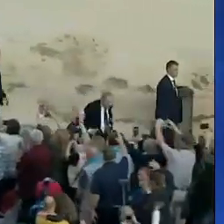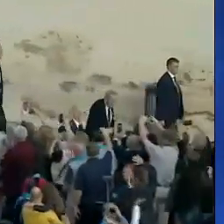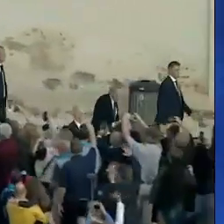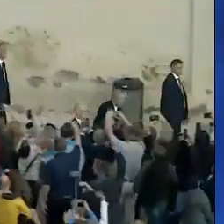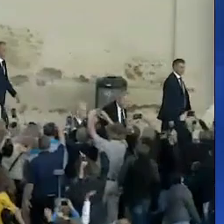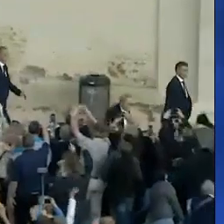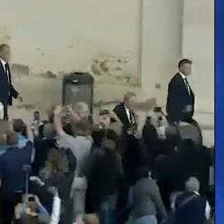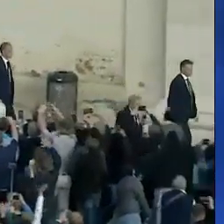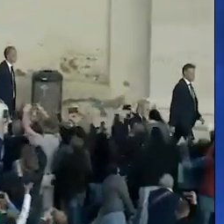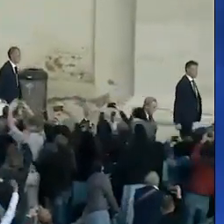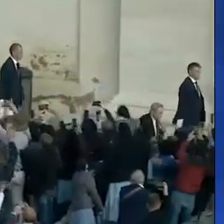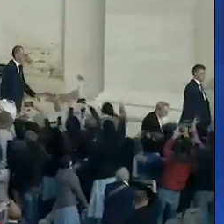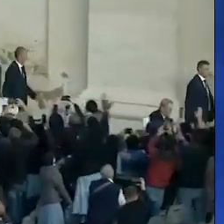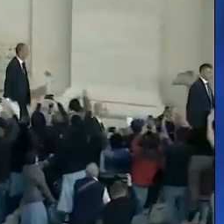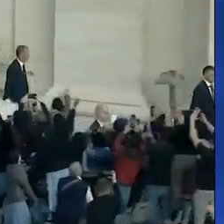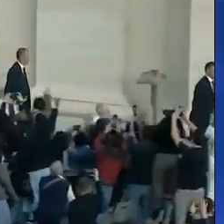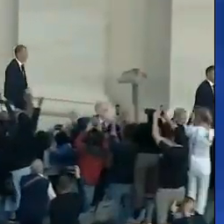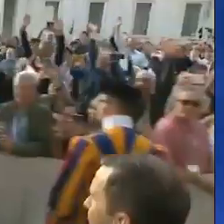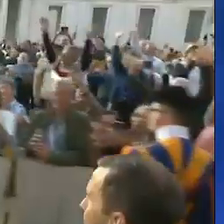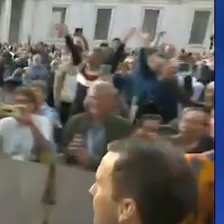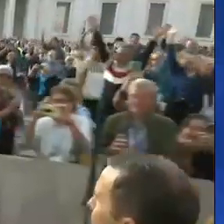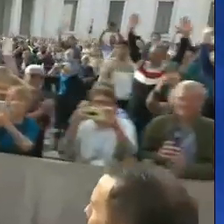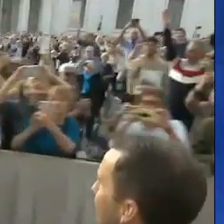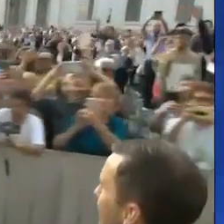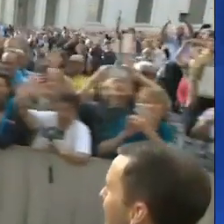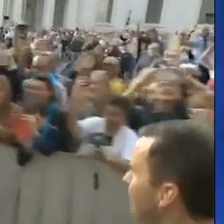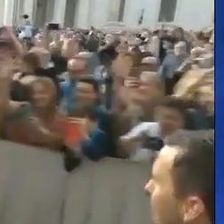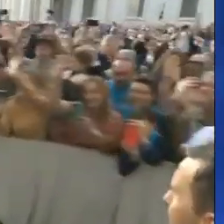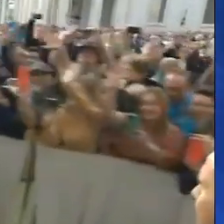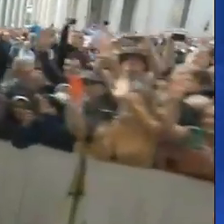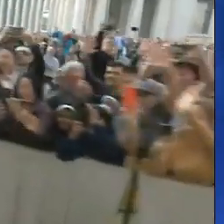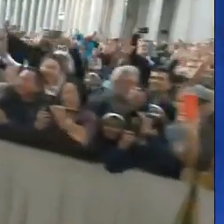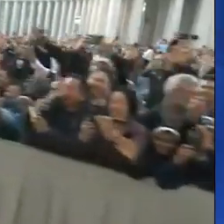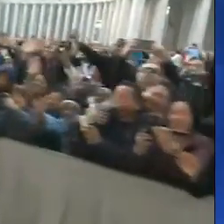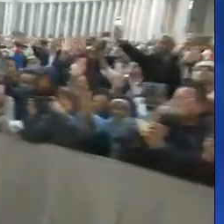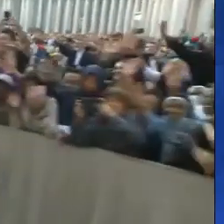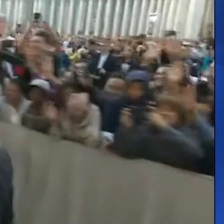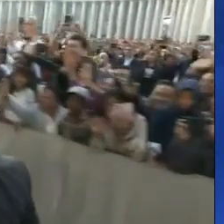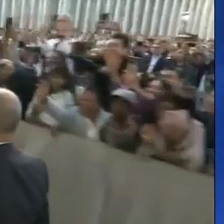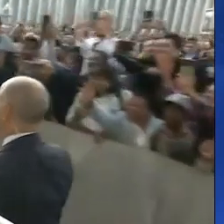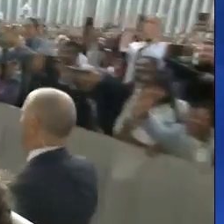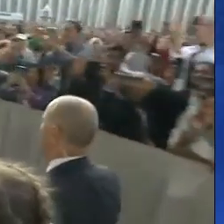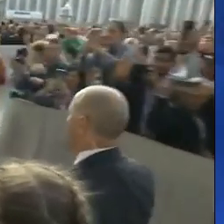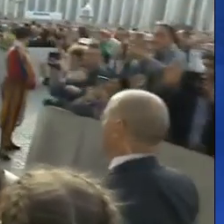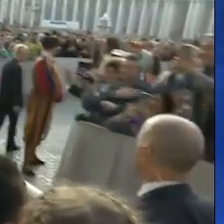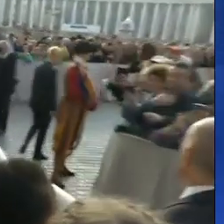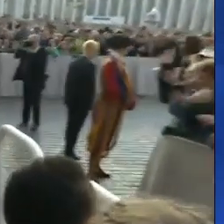i rodzin, które przybyły indywidualnie, są tu obecne dwie grupy pielgrzymów z Opola.